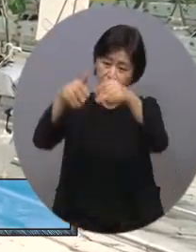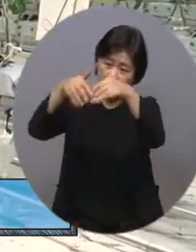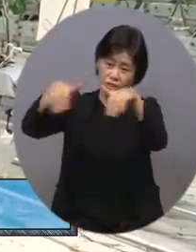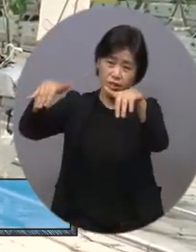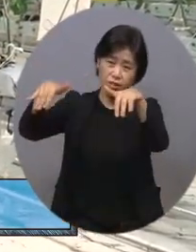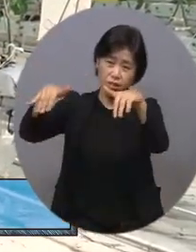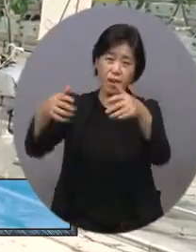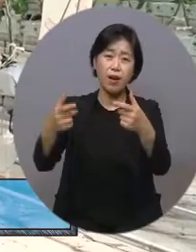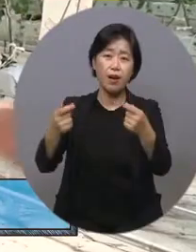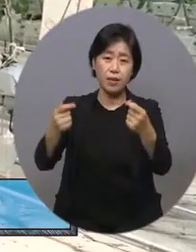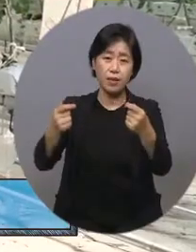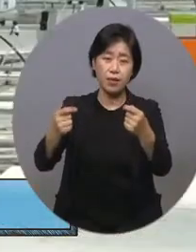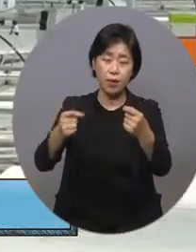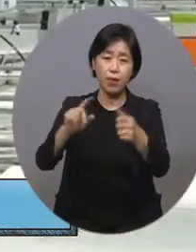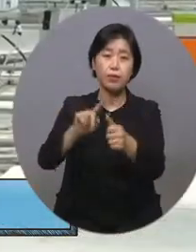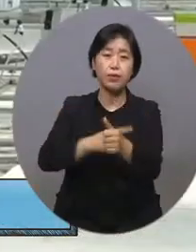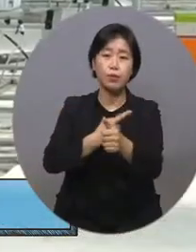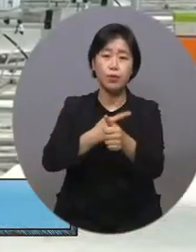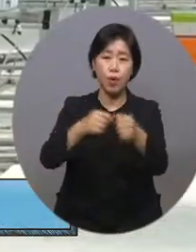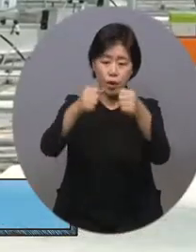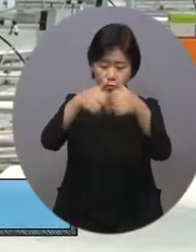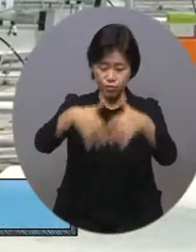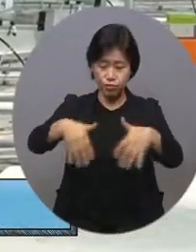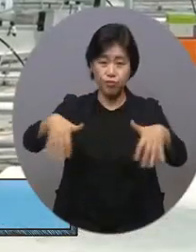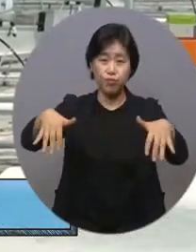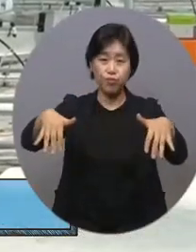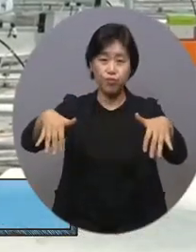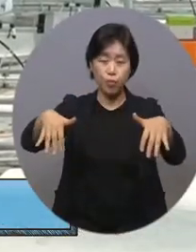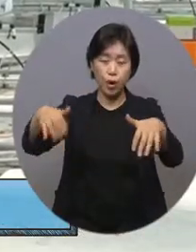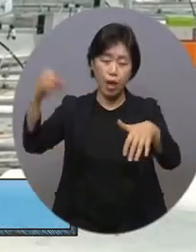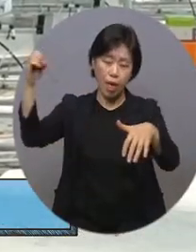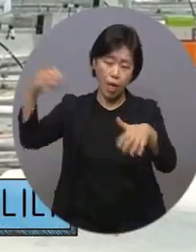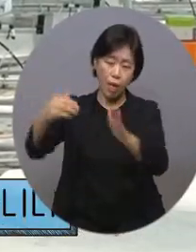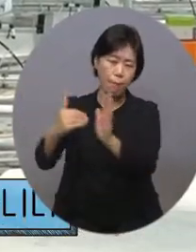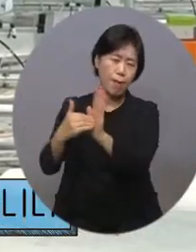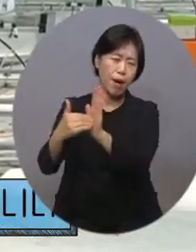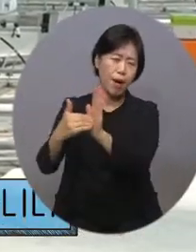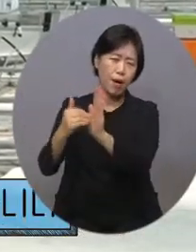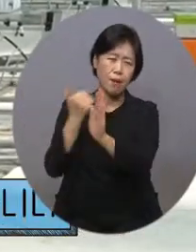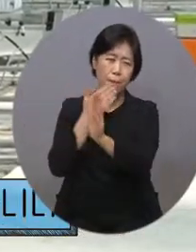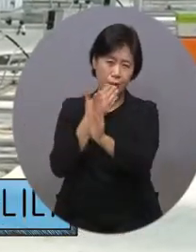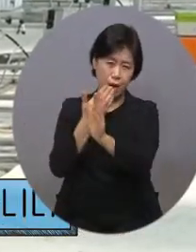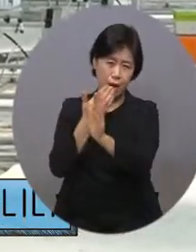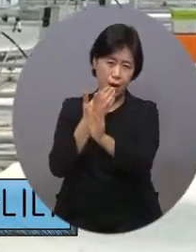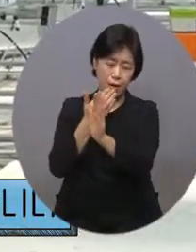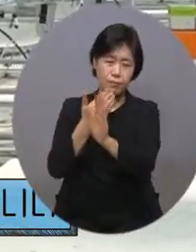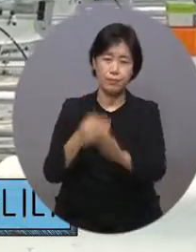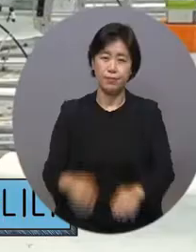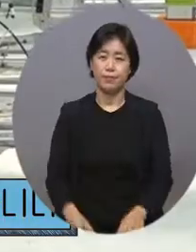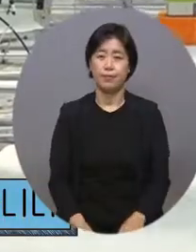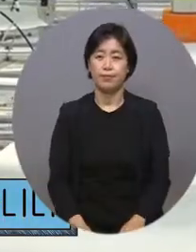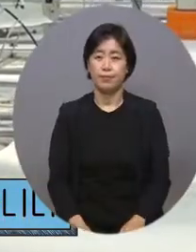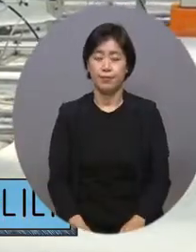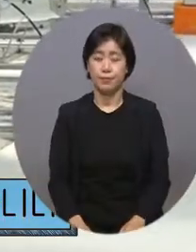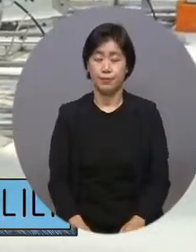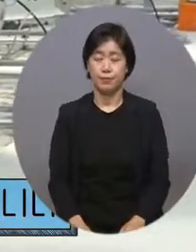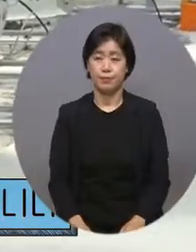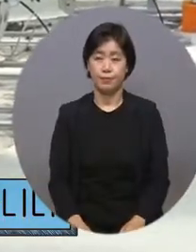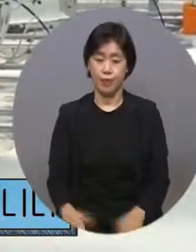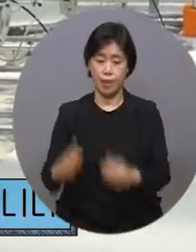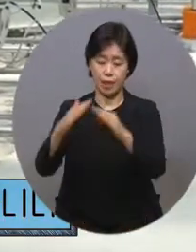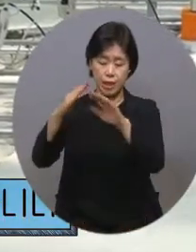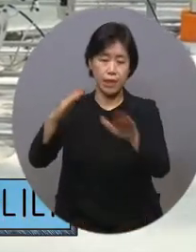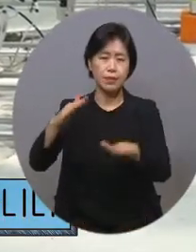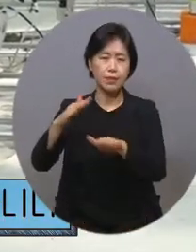벽과 지붕의 커튼이 네. 자동적으로 세팅된 방식에 따라서 열리거나 닫히거나 해서 그늘을 만들거나